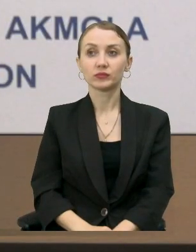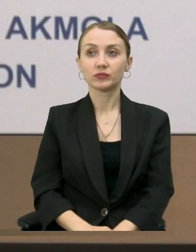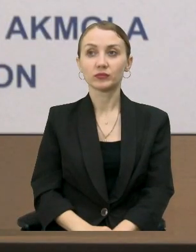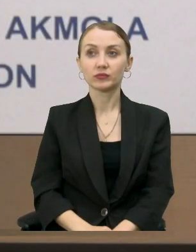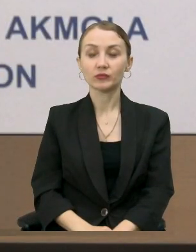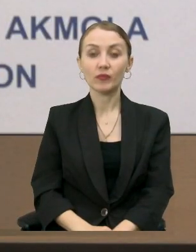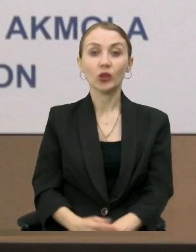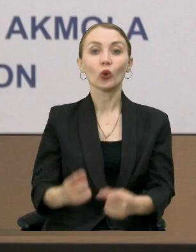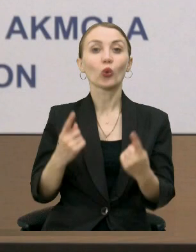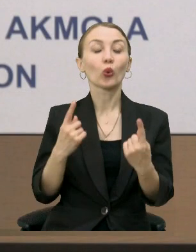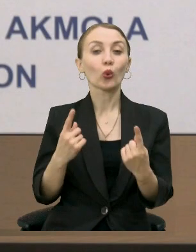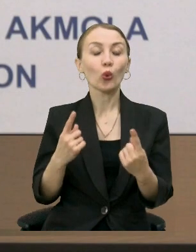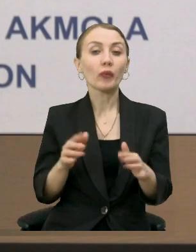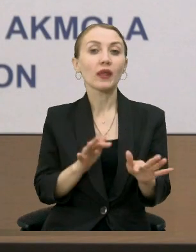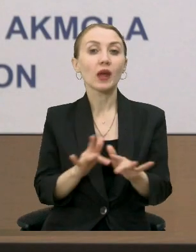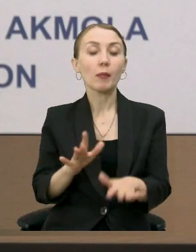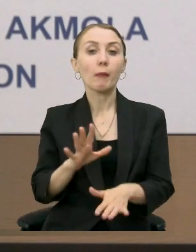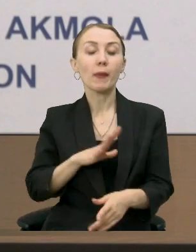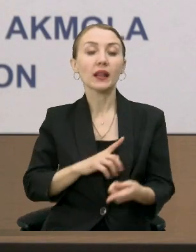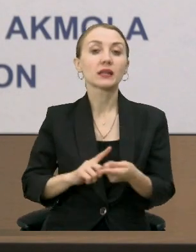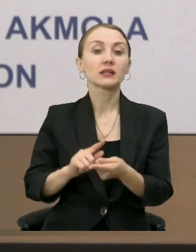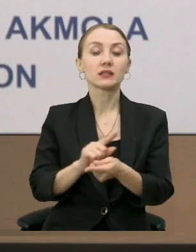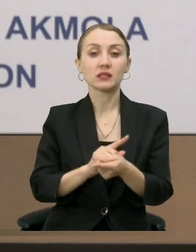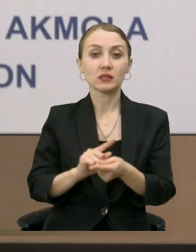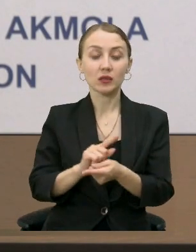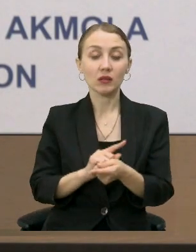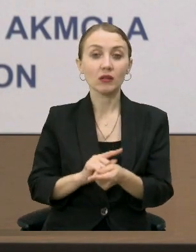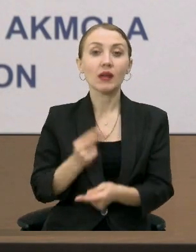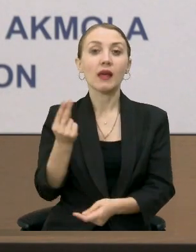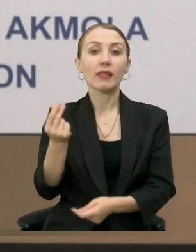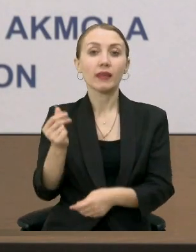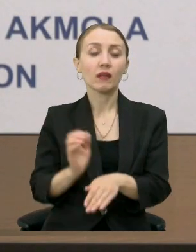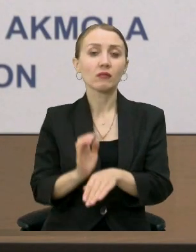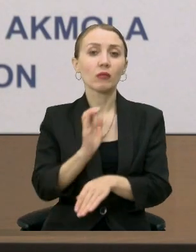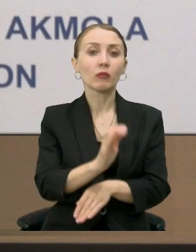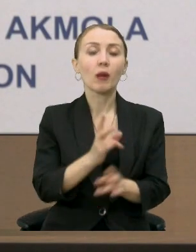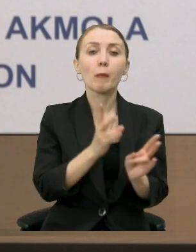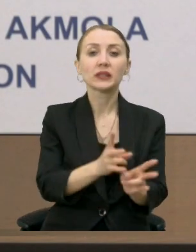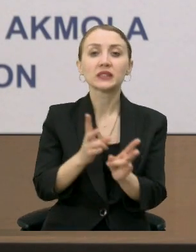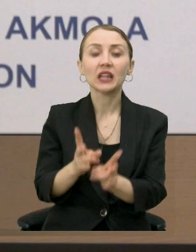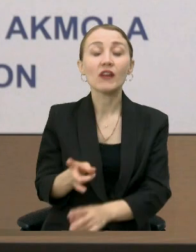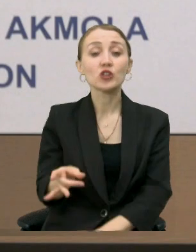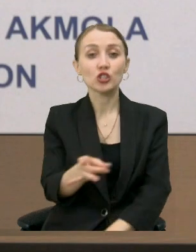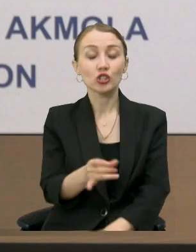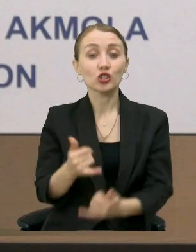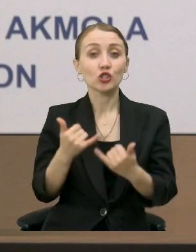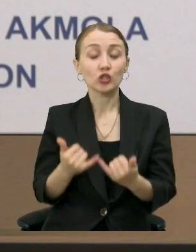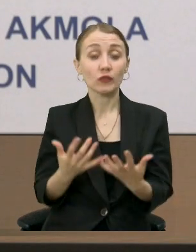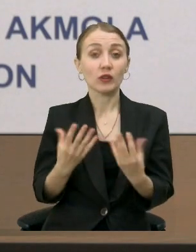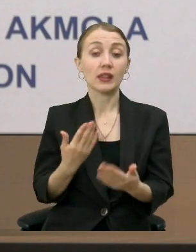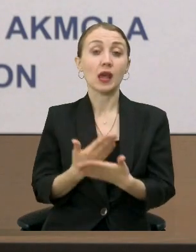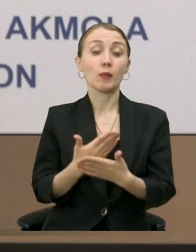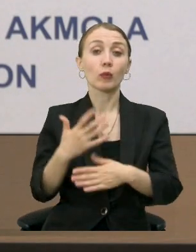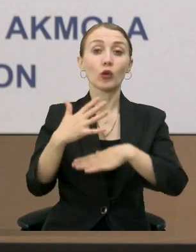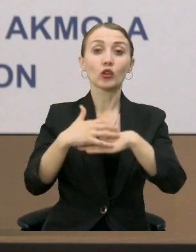Хотя крупные меры были отменены, например, его средства обязательно направлялись в пострадавшие районы. С сегодняшнего дня, например, в